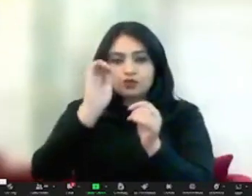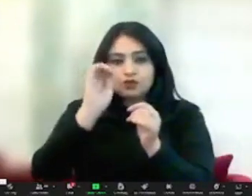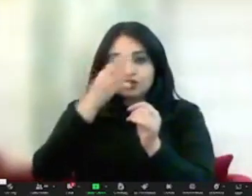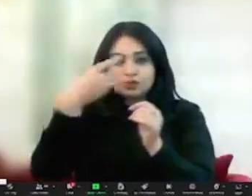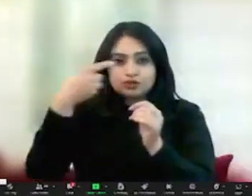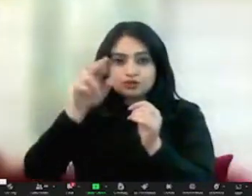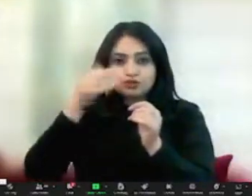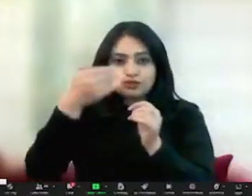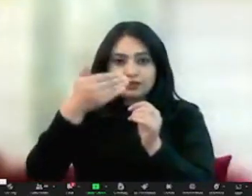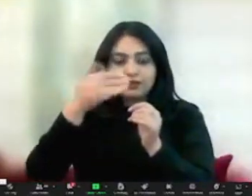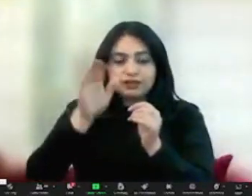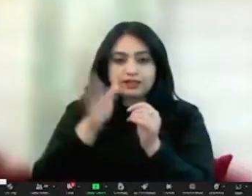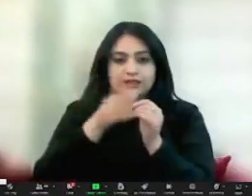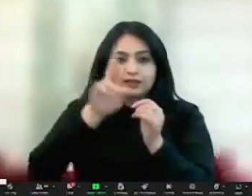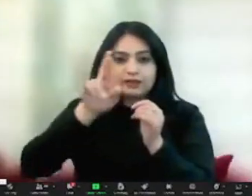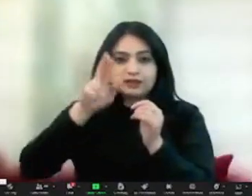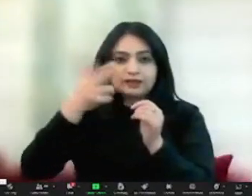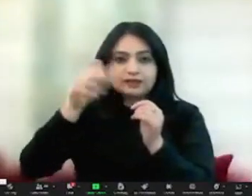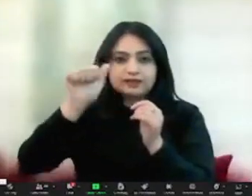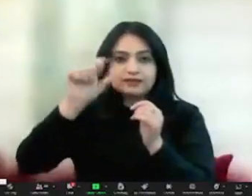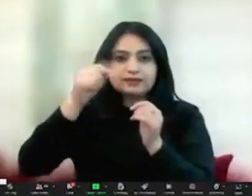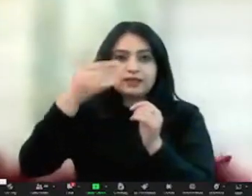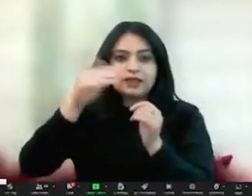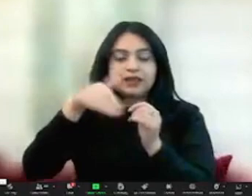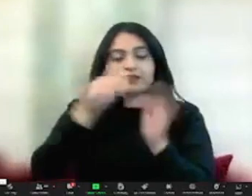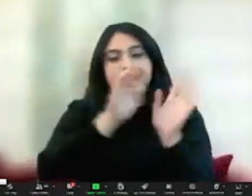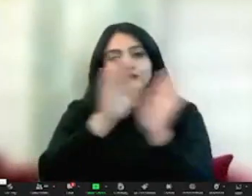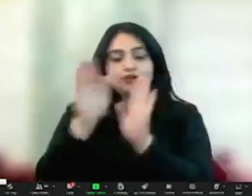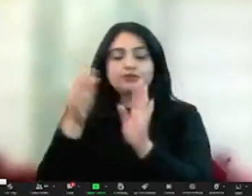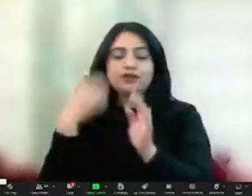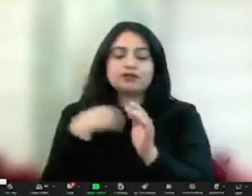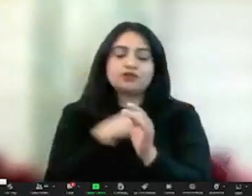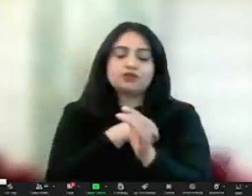रिजालज्यूलाई र धन्यवाद डाक्टर राधा यो सम्मान प्रदान गरिदिनु भएकोमा।